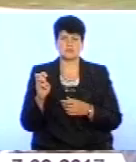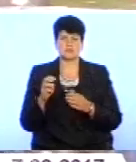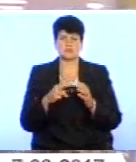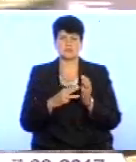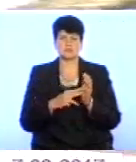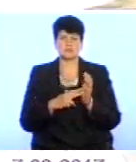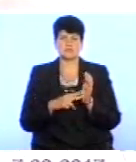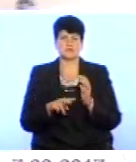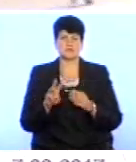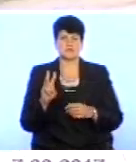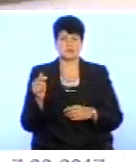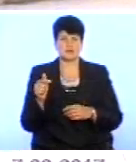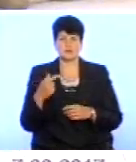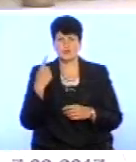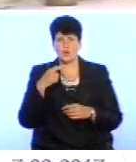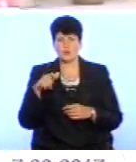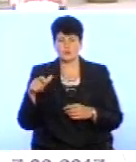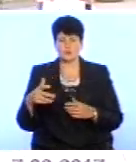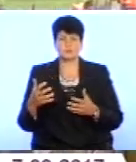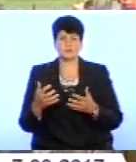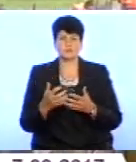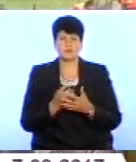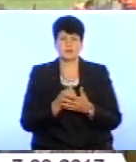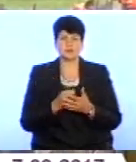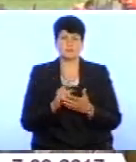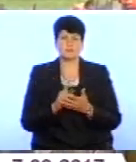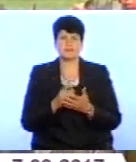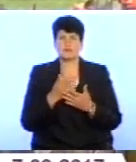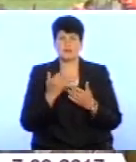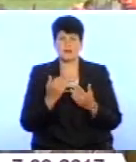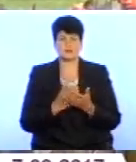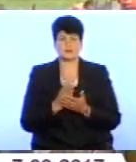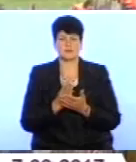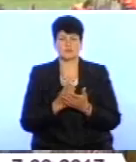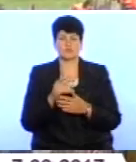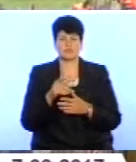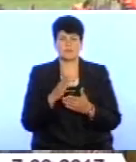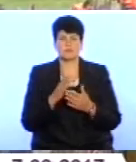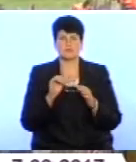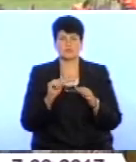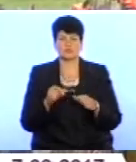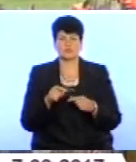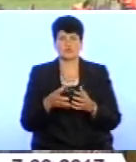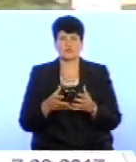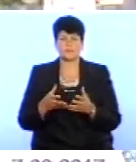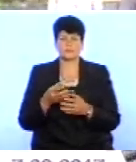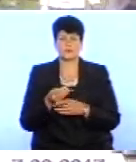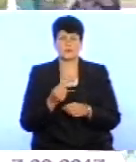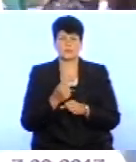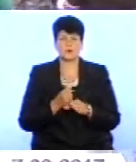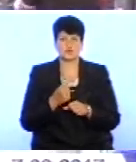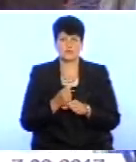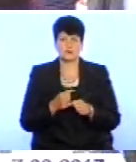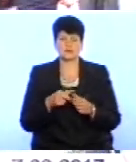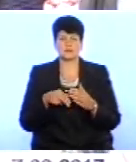гривень. Якщо ж особа на досягнення пенсійного віку не має необхідного трудового стажу, то вона матиме змогу його доопрацювати і вийти